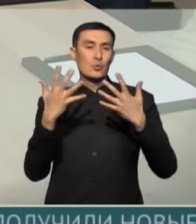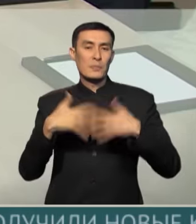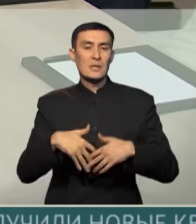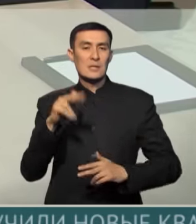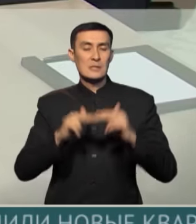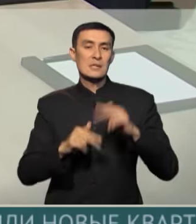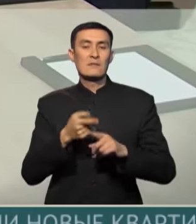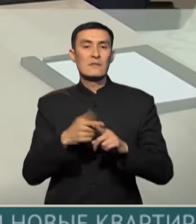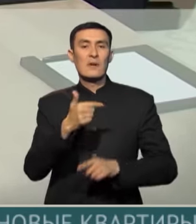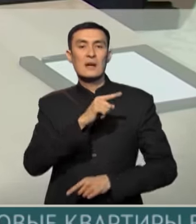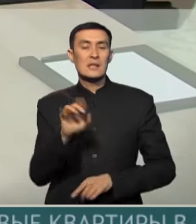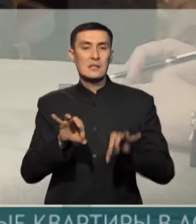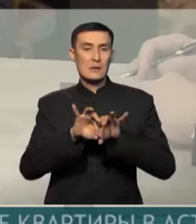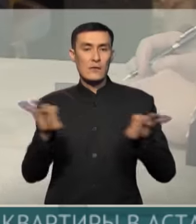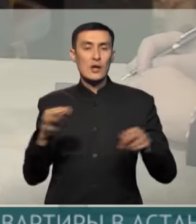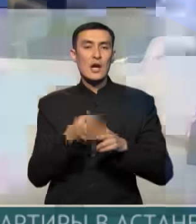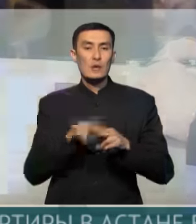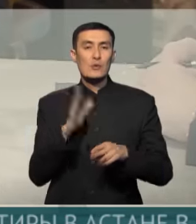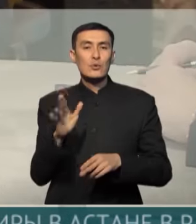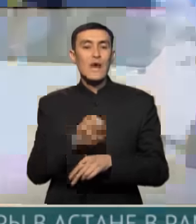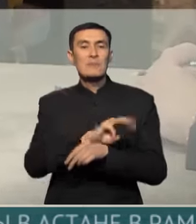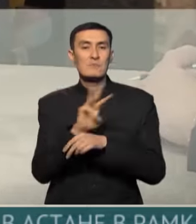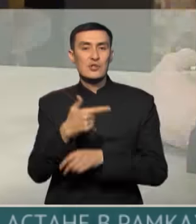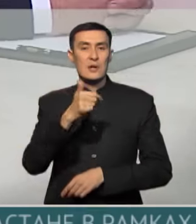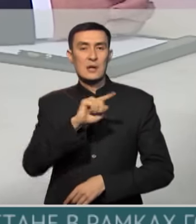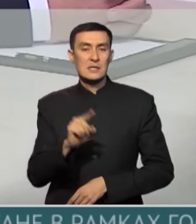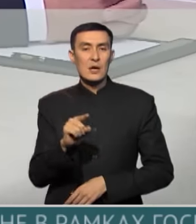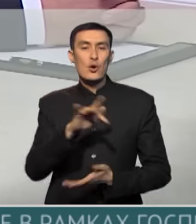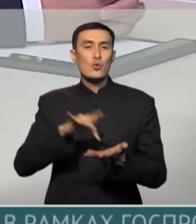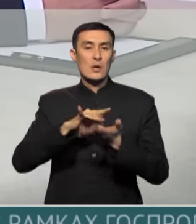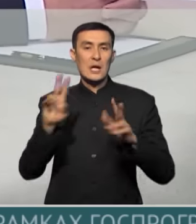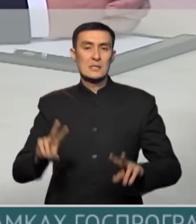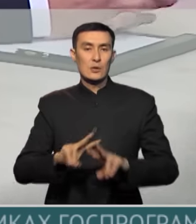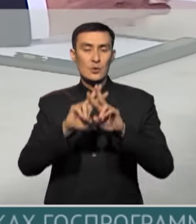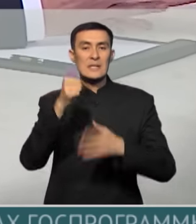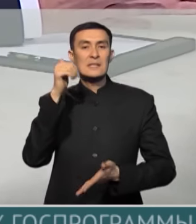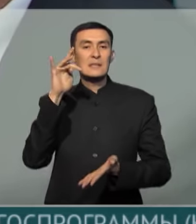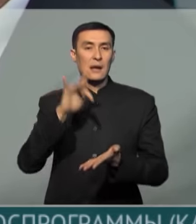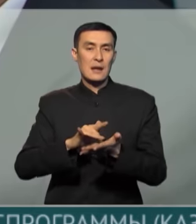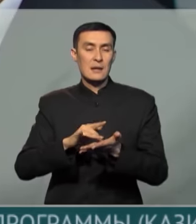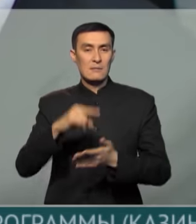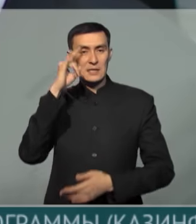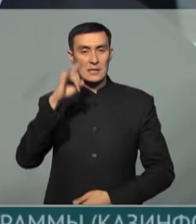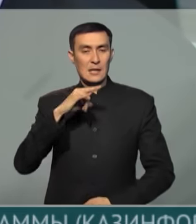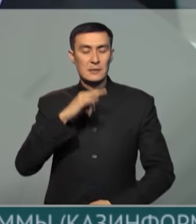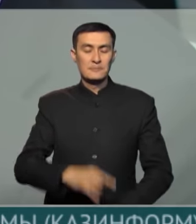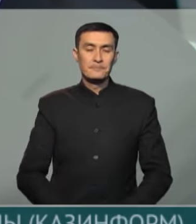для магистрального газопровода, который обеспечит голубым топливом Астану и центральный регион Казахстана.